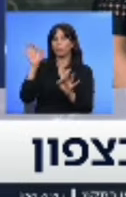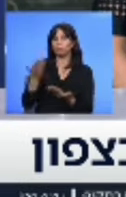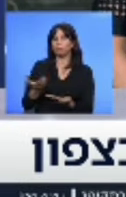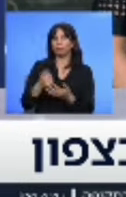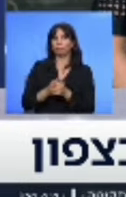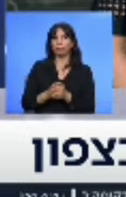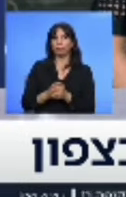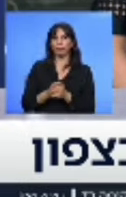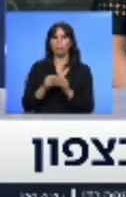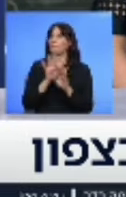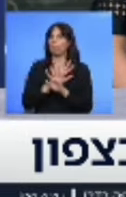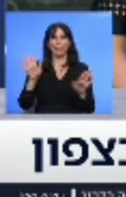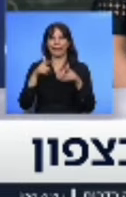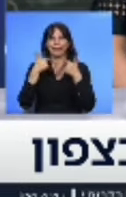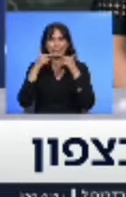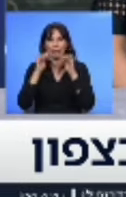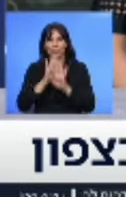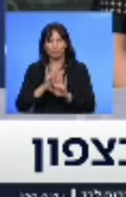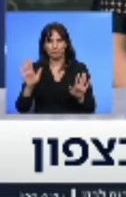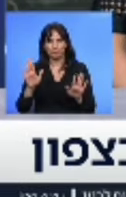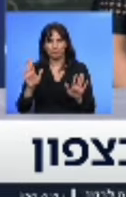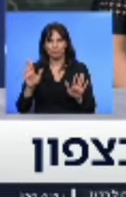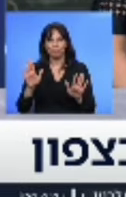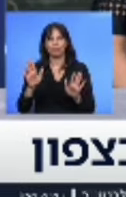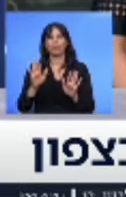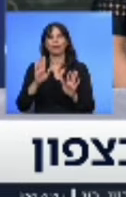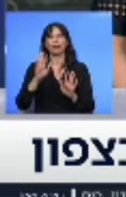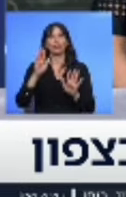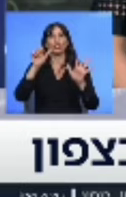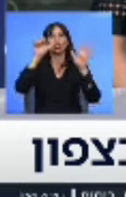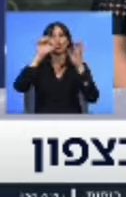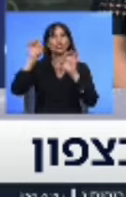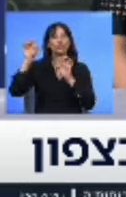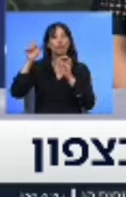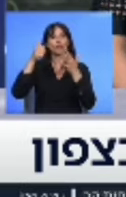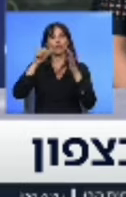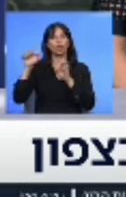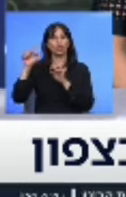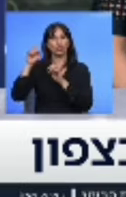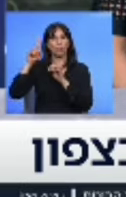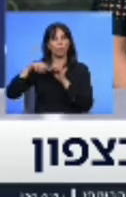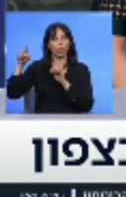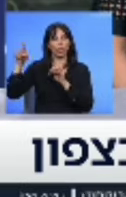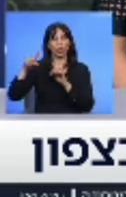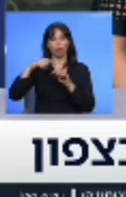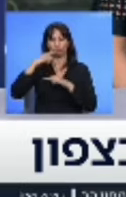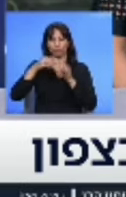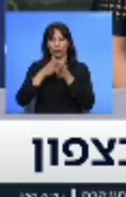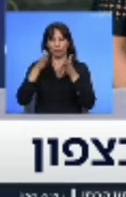הסברים. אין הסברים ל-60 מיליון שקל בשנה. היה 84 מיליון שקל